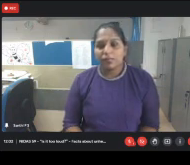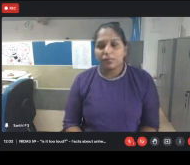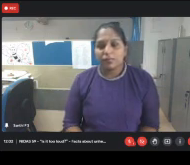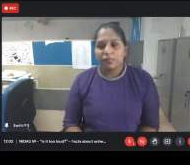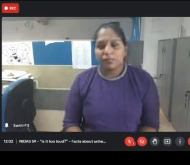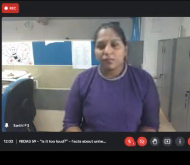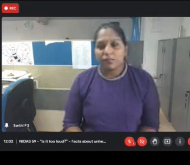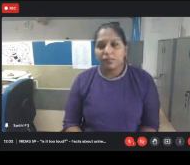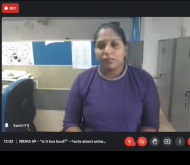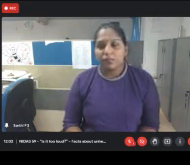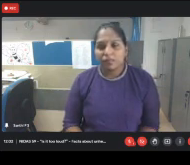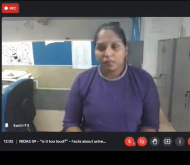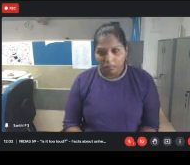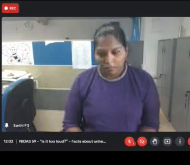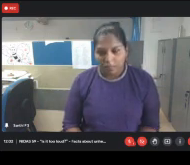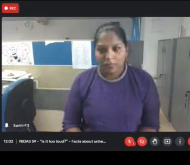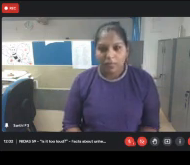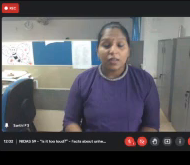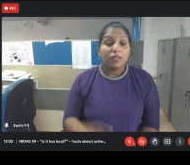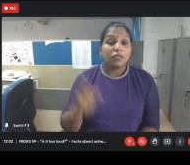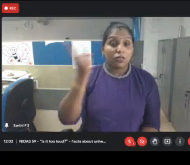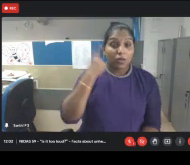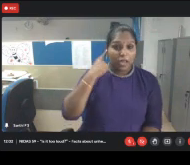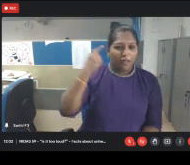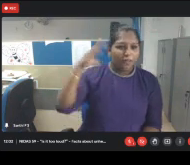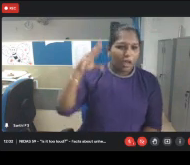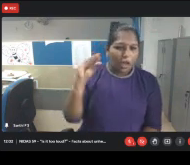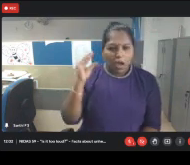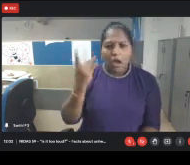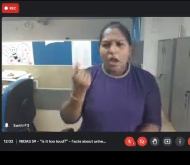അപ്പൊ വീണ്ടും റിപ്പീറ്റ് ചെയ്യേണ്ടി വരുന്നുണ്ട്. അപ്പൊ അതിനെന്തെങ്കിലും മരുന്നില് അത് ശരിയാവുമെന്ന് അറിയാൻ